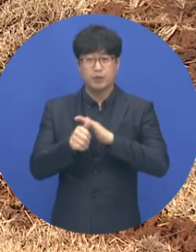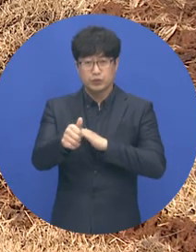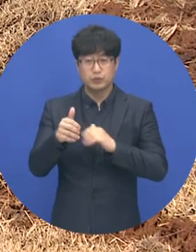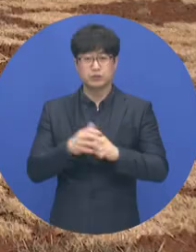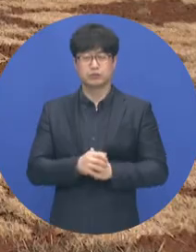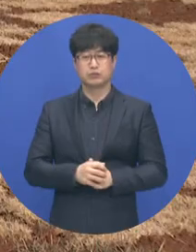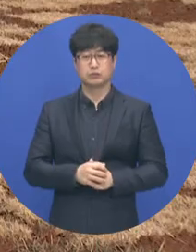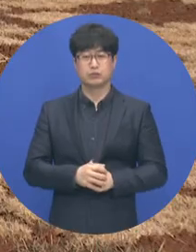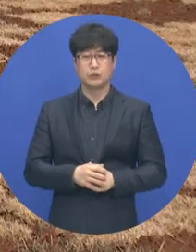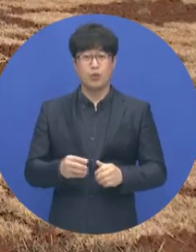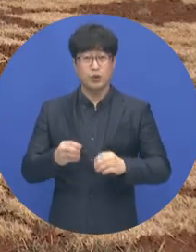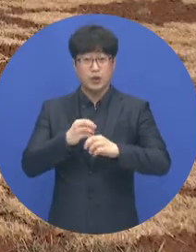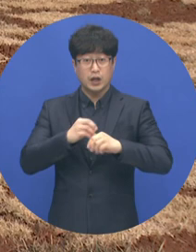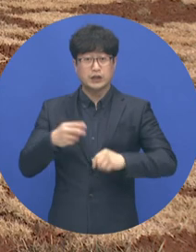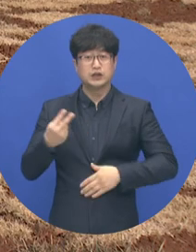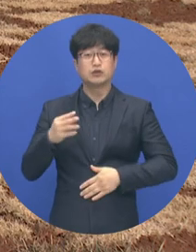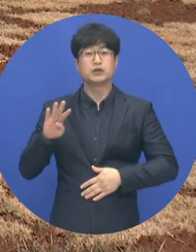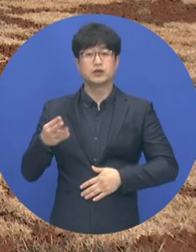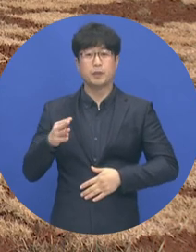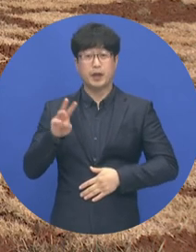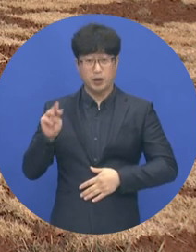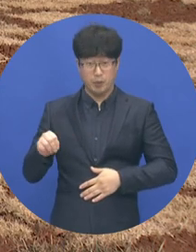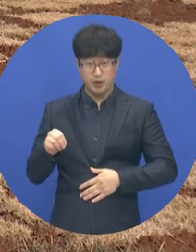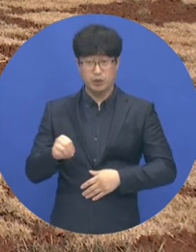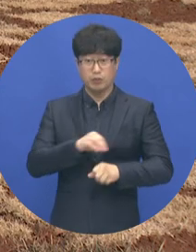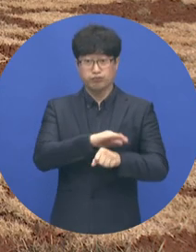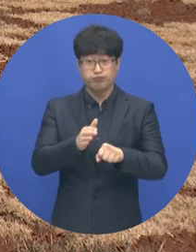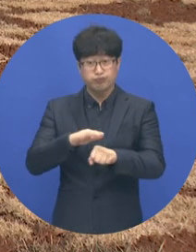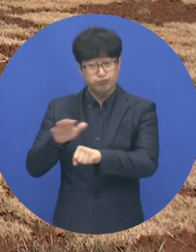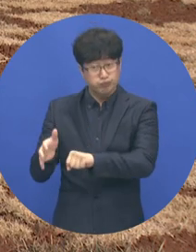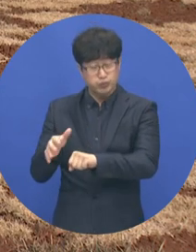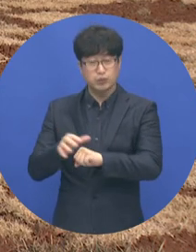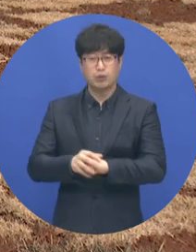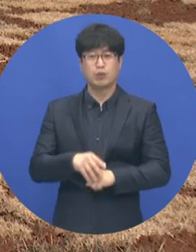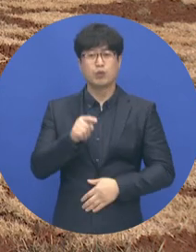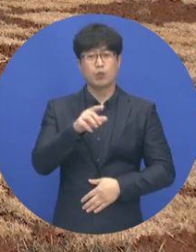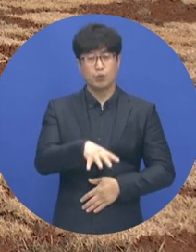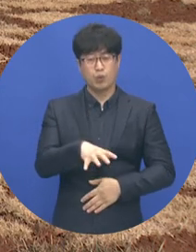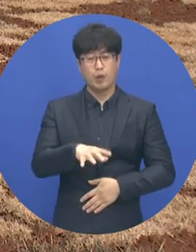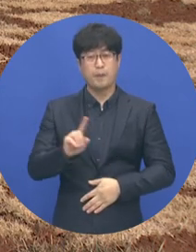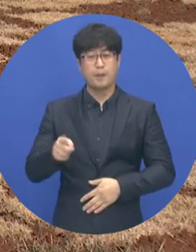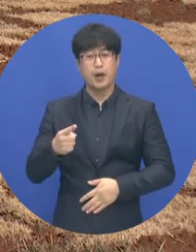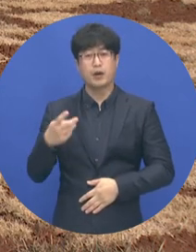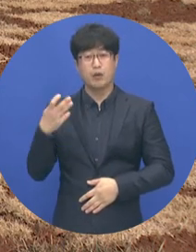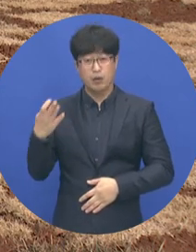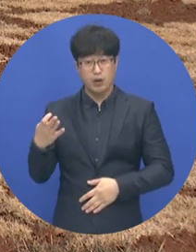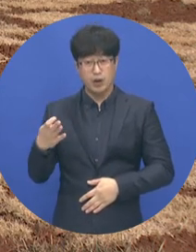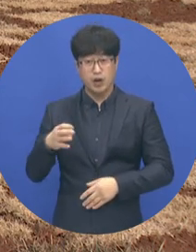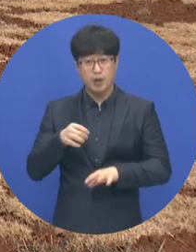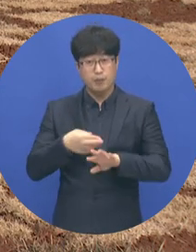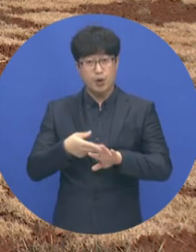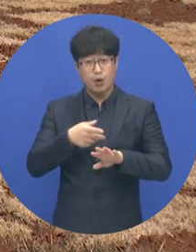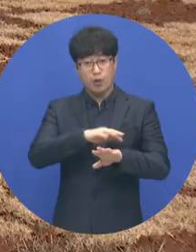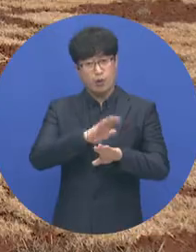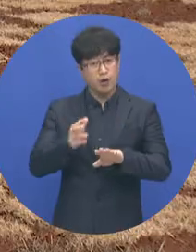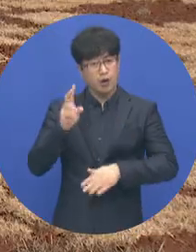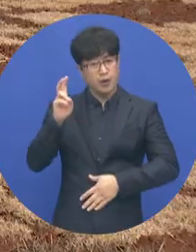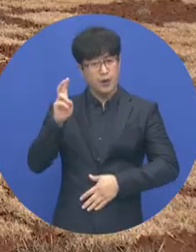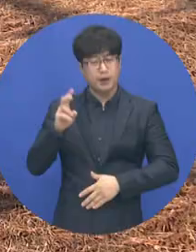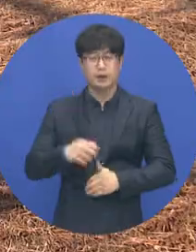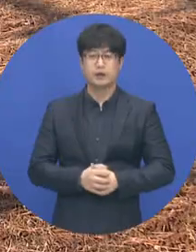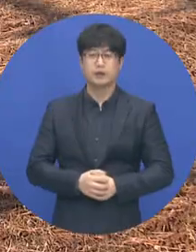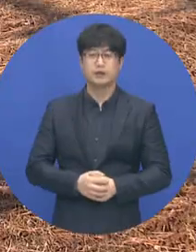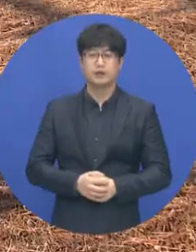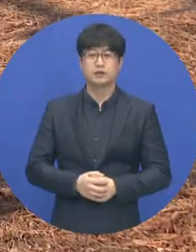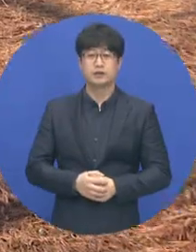가봤습니다. 총 면적 2,400제곱미터 규모의 묘역입니다. 여기에는 약 114기의 유해가 매장된 것으로